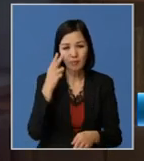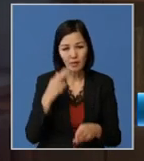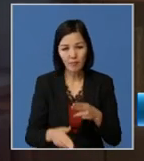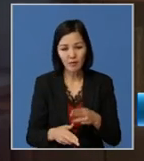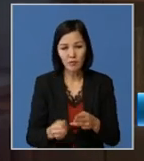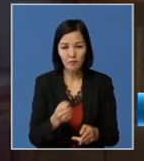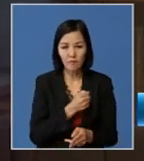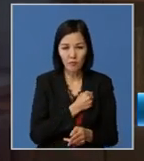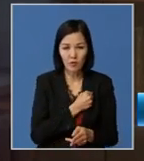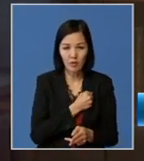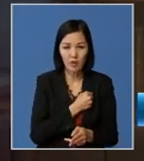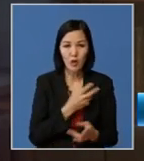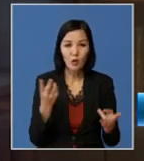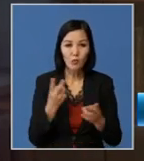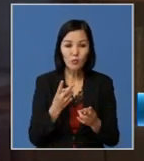воина,